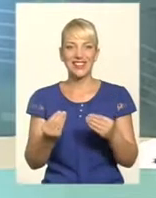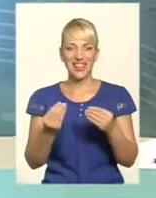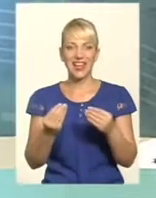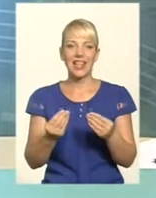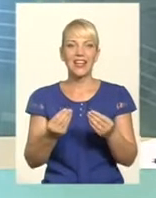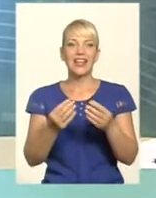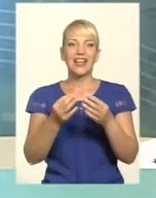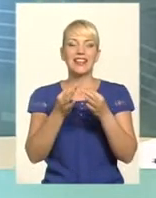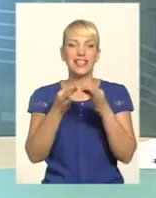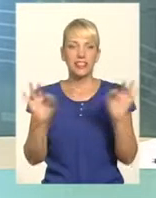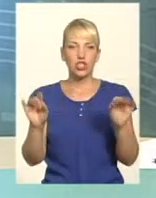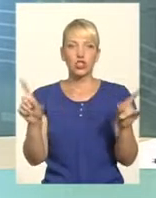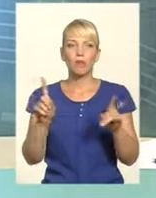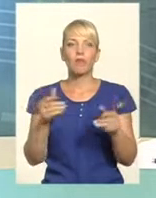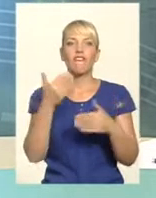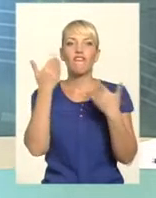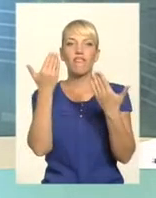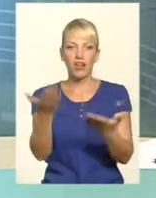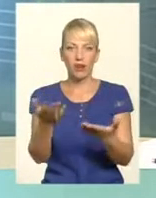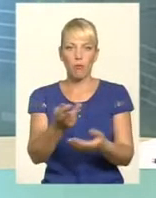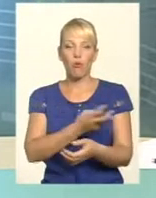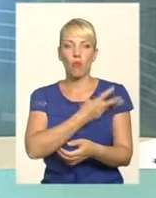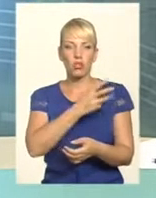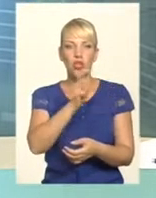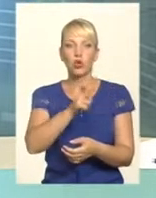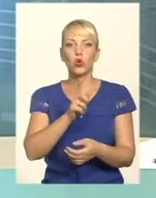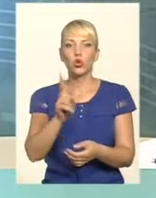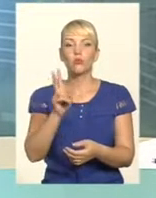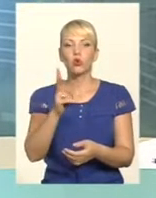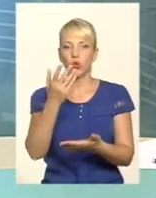ви побажали людям, які нас сьогодні дивляться?